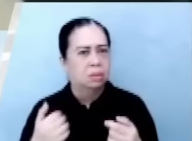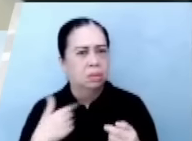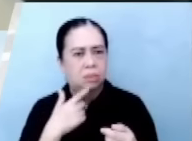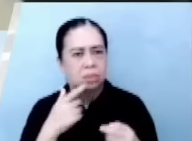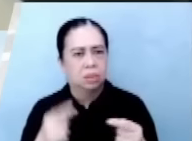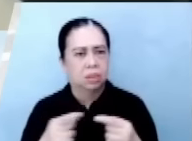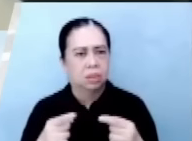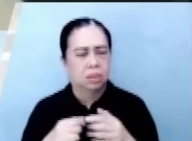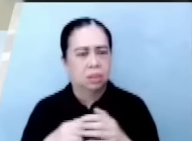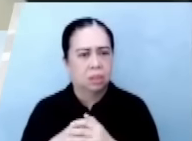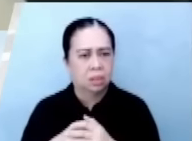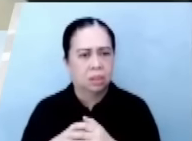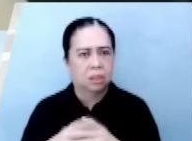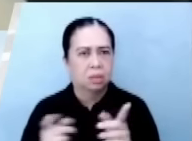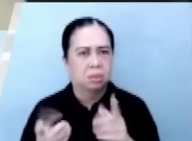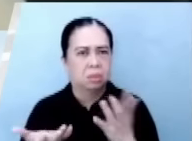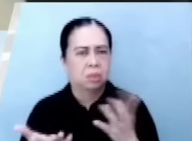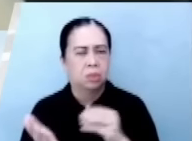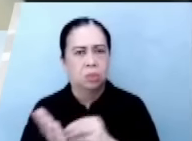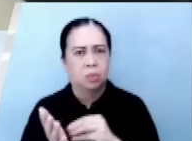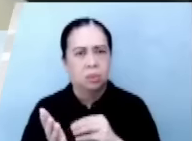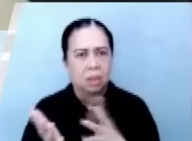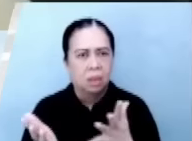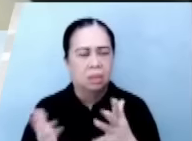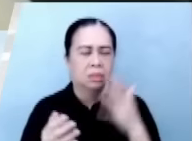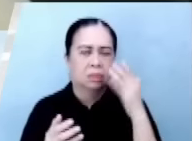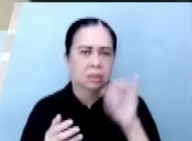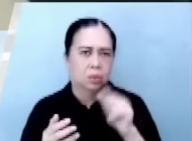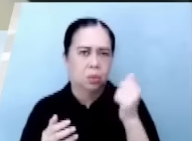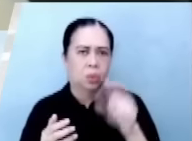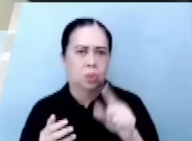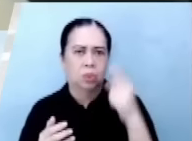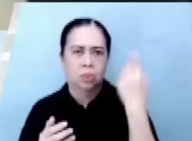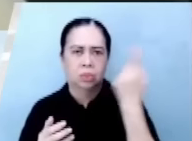kanila sa utang nila. Yun lang daw alam niya nakaaway.